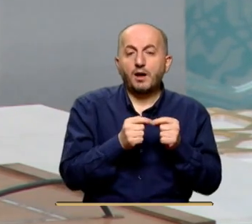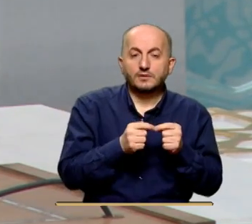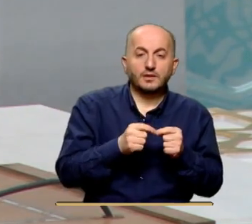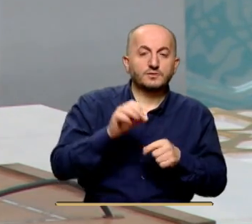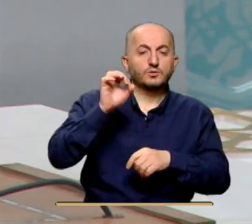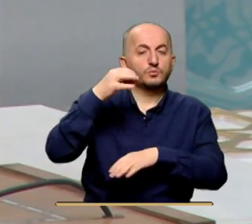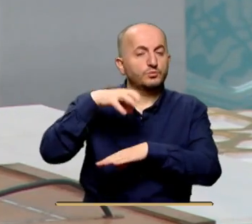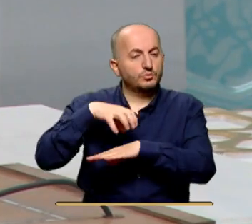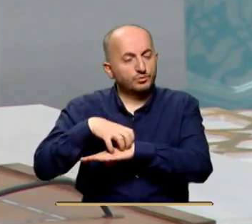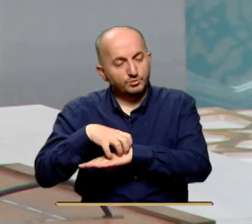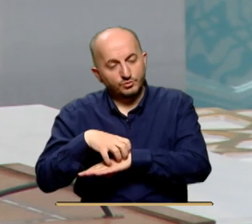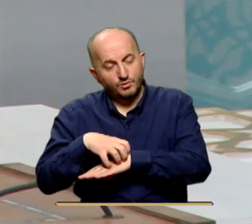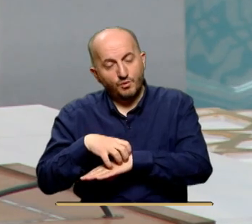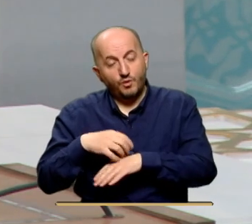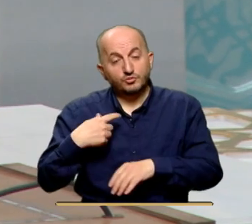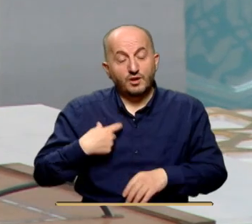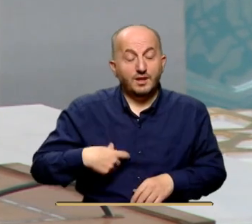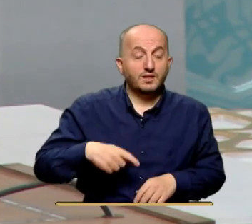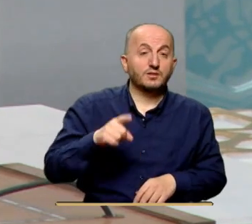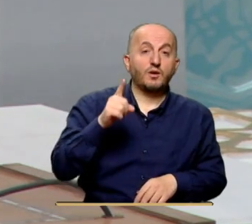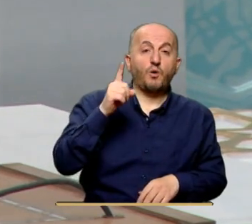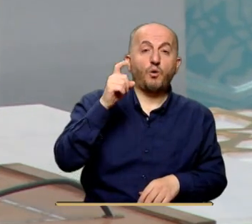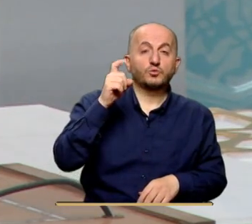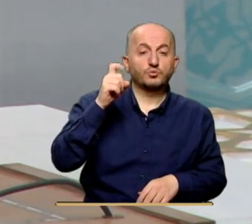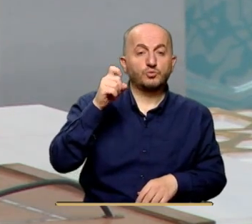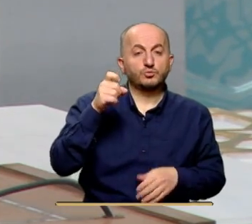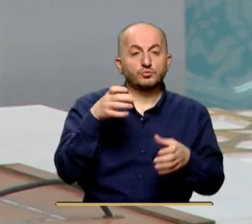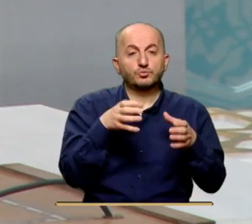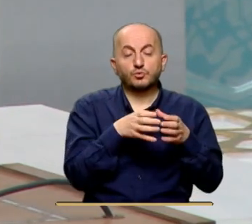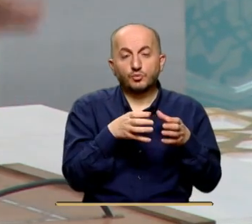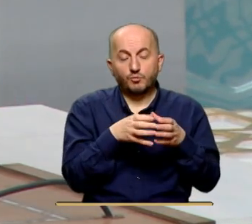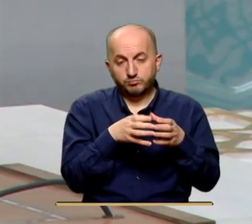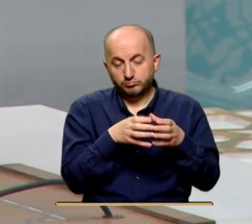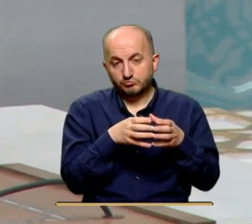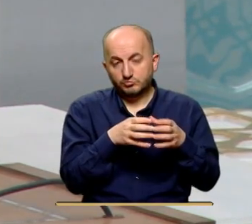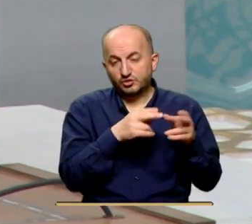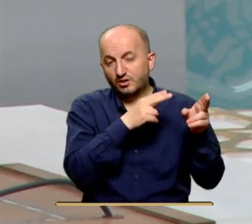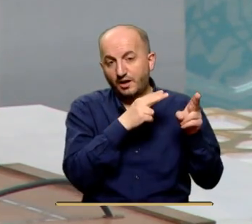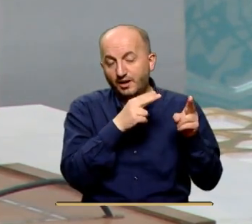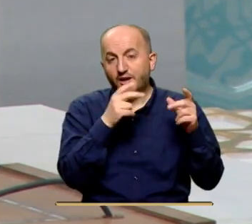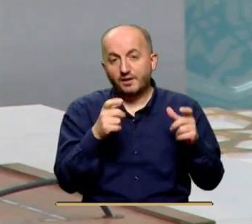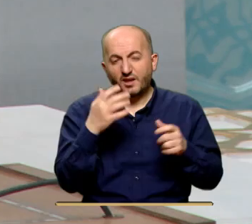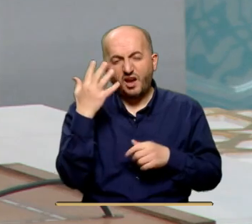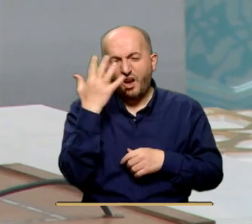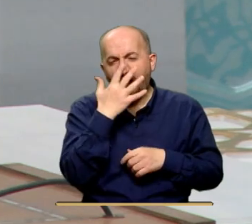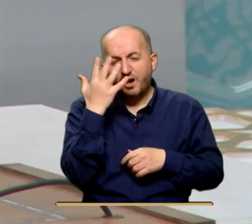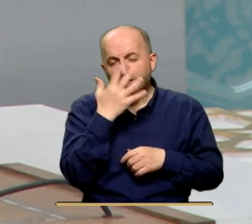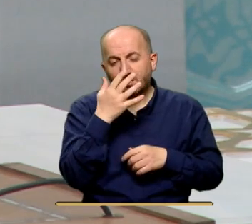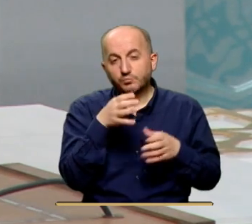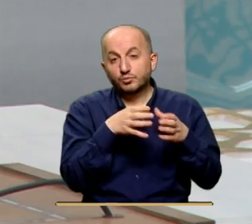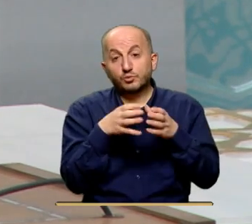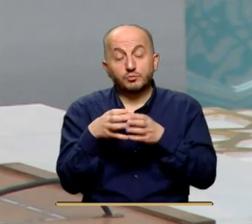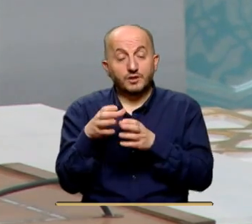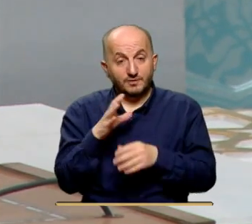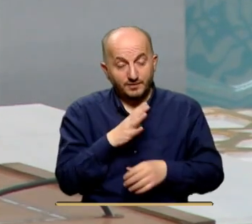Kudüslü, özellikle 19. Tümen Anafartalar'da Arap taburları var. Rakamlar